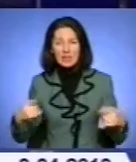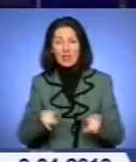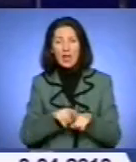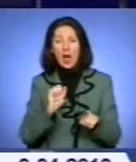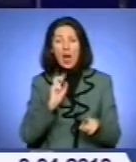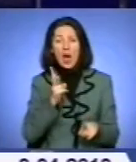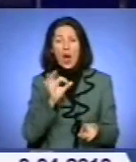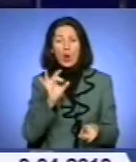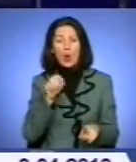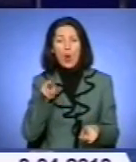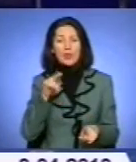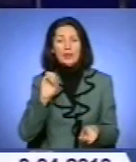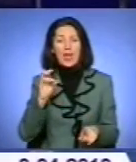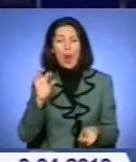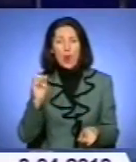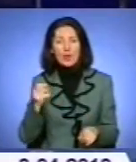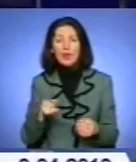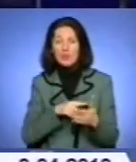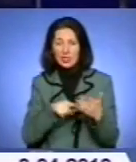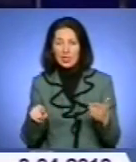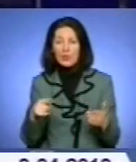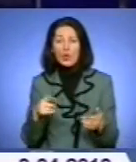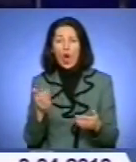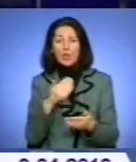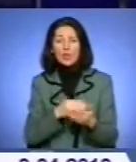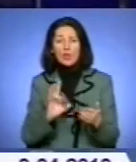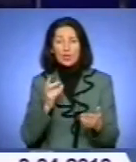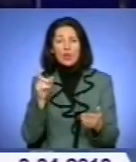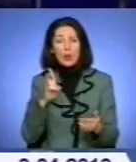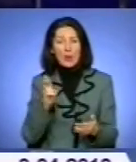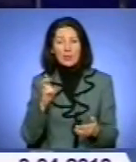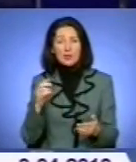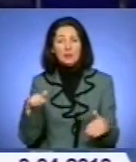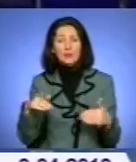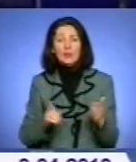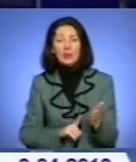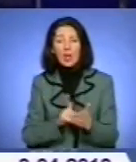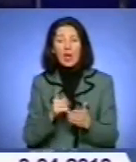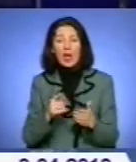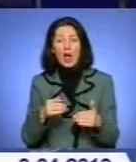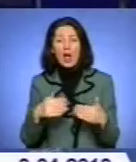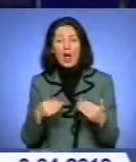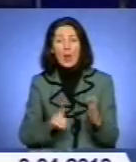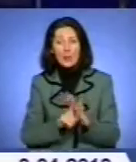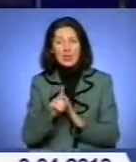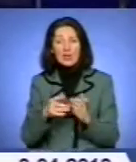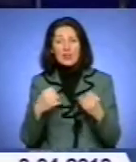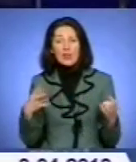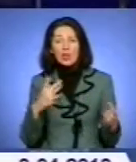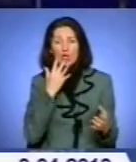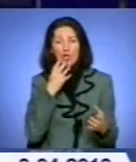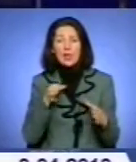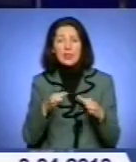відтепер відзначатимуть в останню неділю березня. Ініціатори запровадження свята – Національна спілка композиторів та